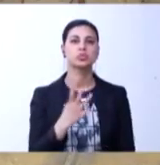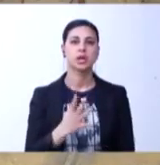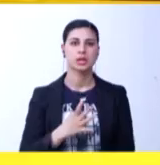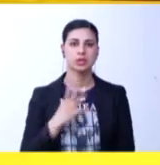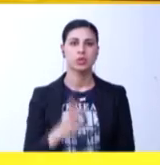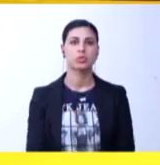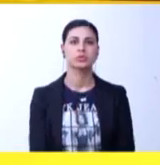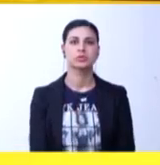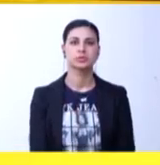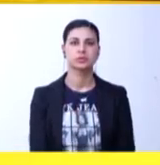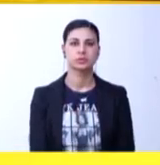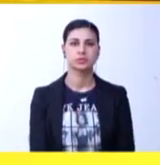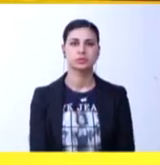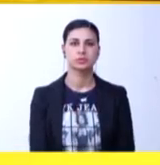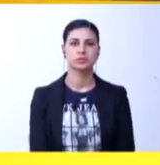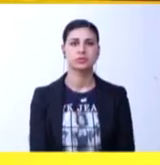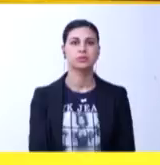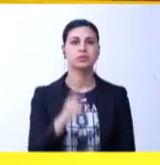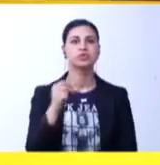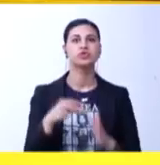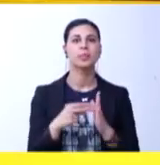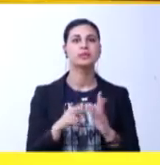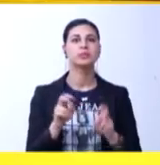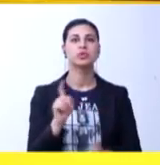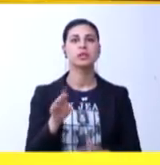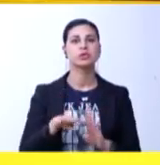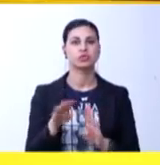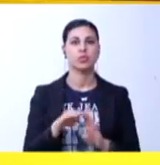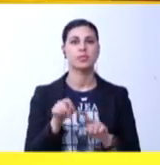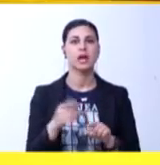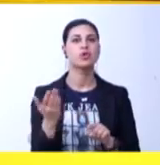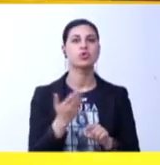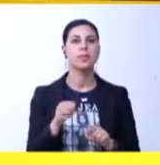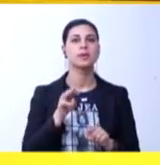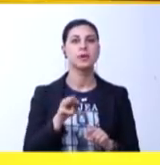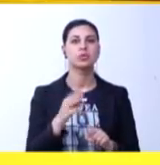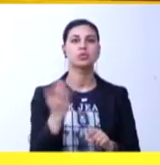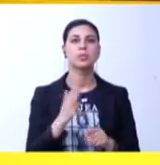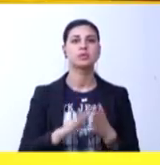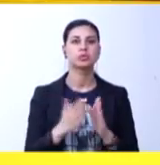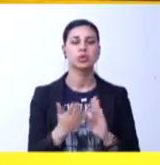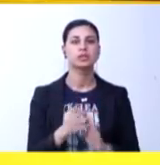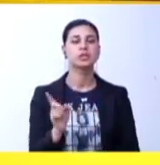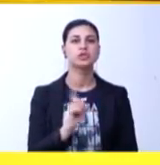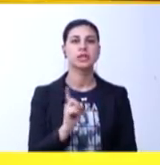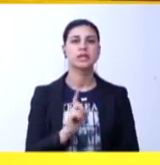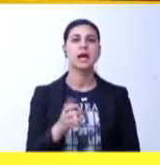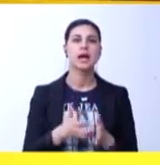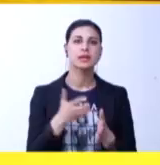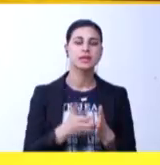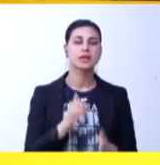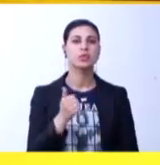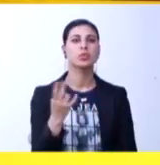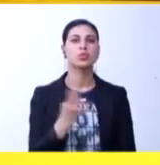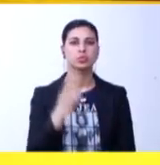იყოს ანალიზით შეფასებული, რა უპირატესობა აქვს რომელ მეთოდს, რომელ სიტუაციაში რა ნაკლი აქვს და როგორ